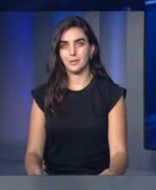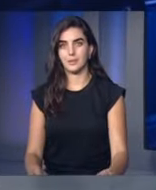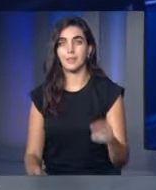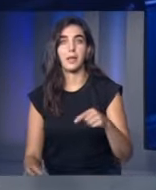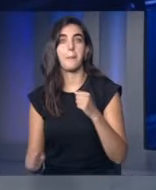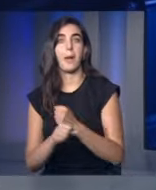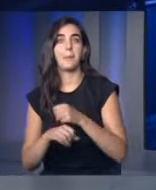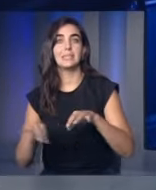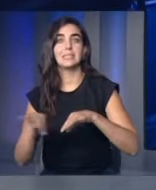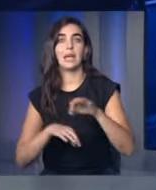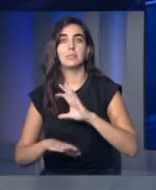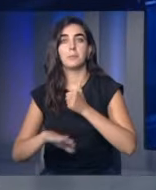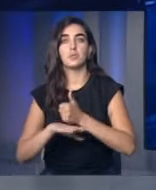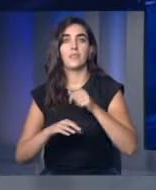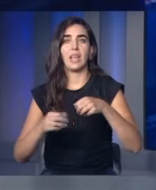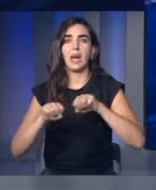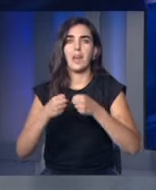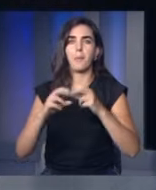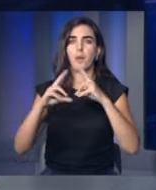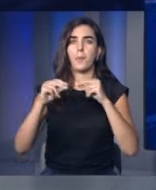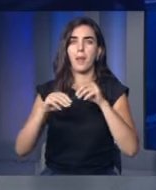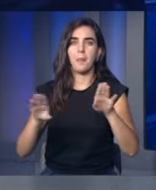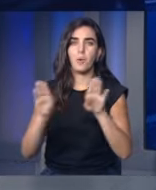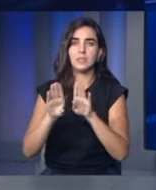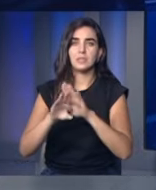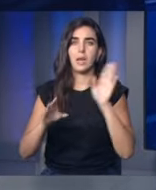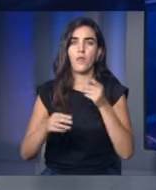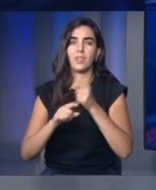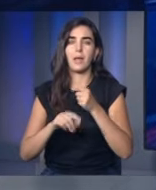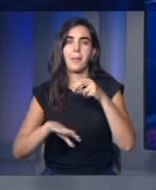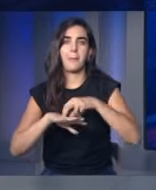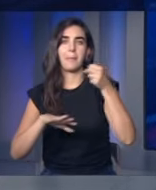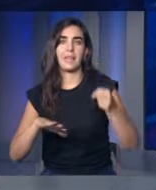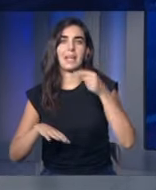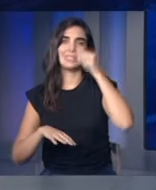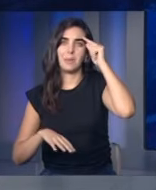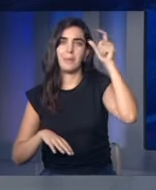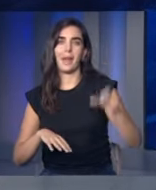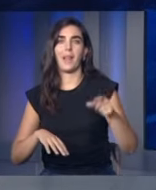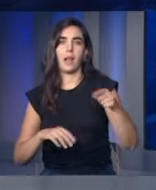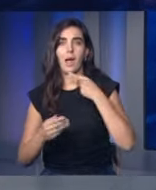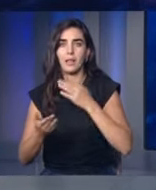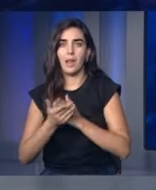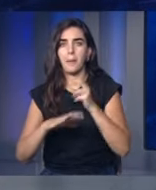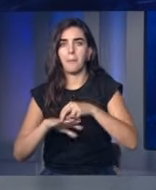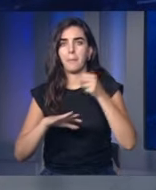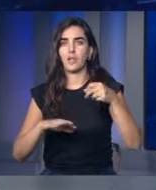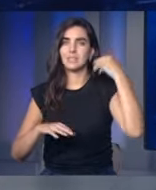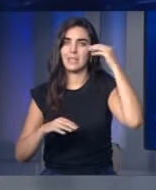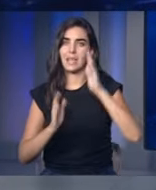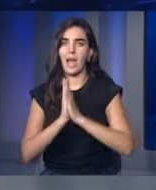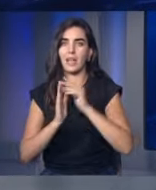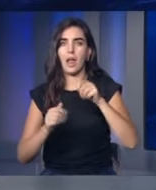محملاً السياسيين مسؤولية أي خراب للبنان ومؤسساته، البطريرك الكاردينال مار بشارة بطرس الراعي في عظة قداس